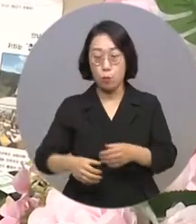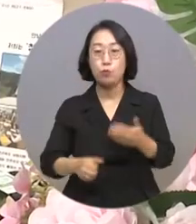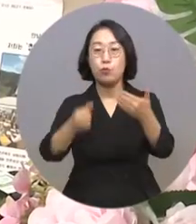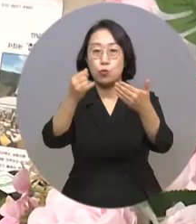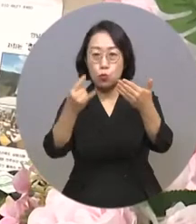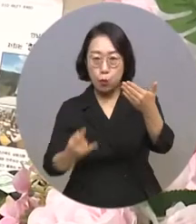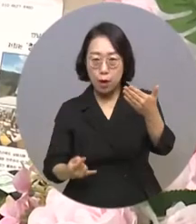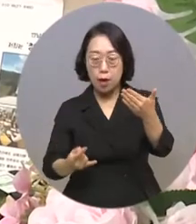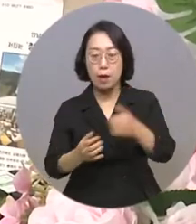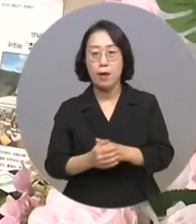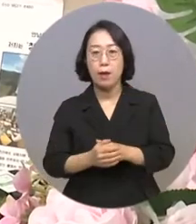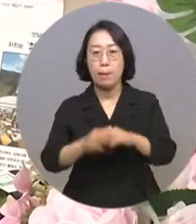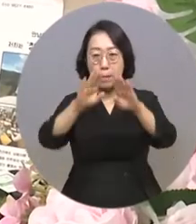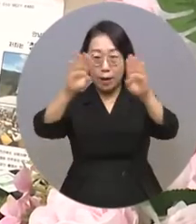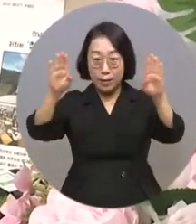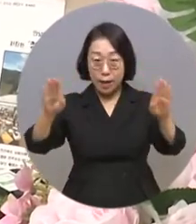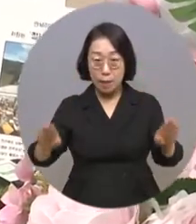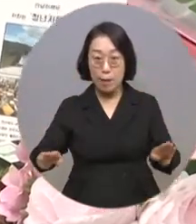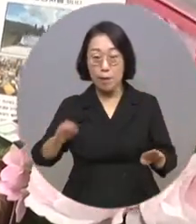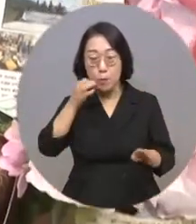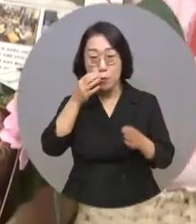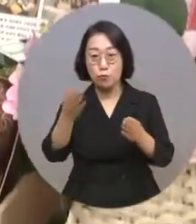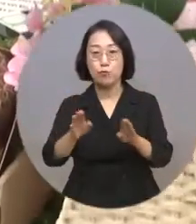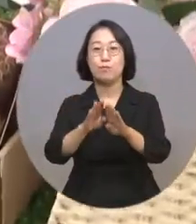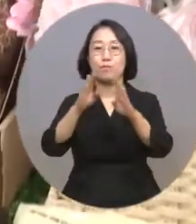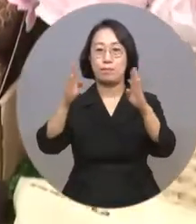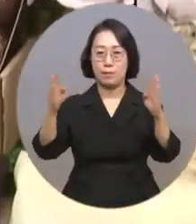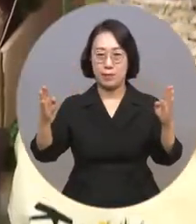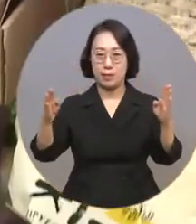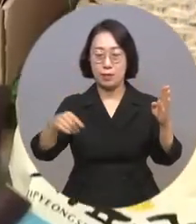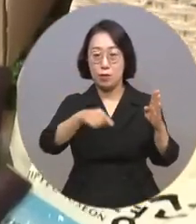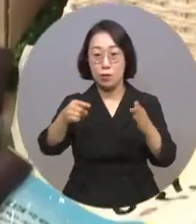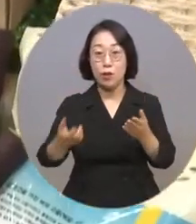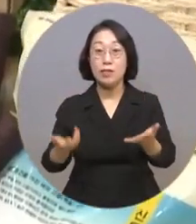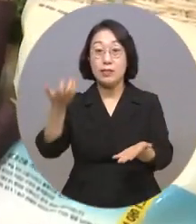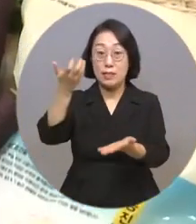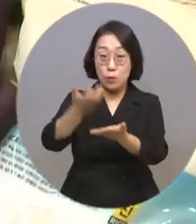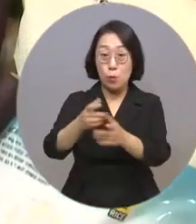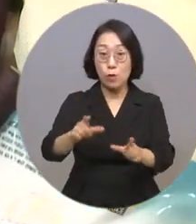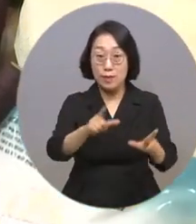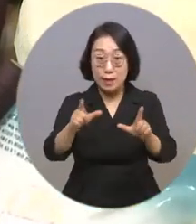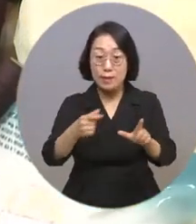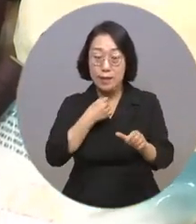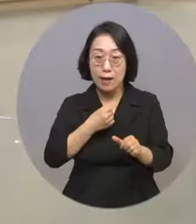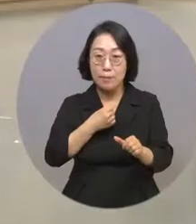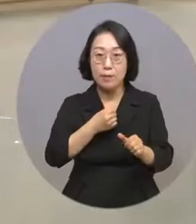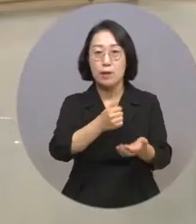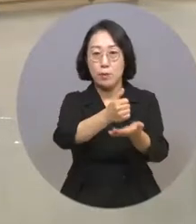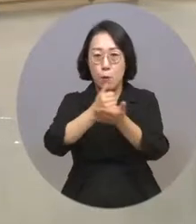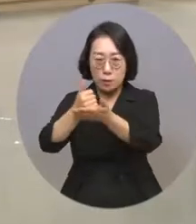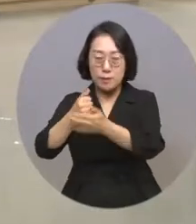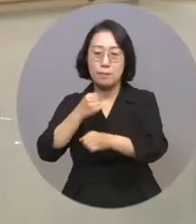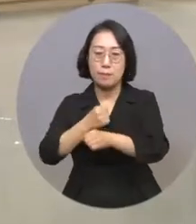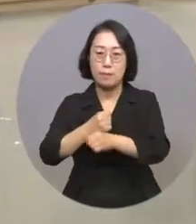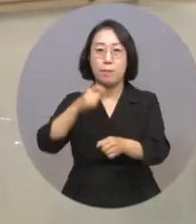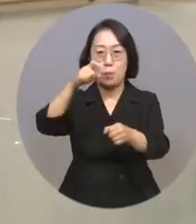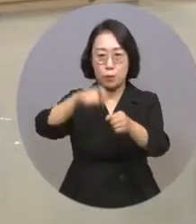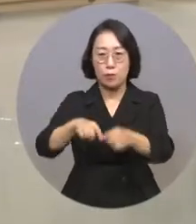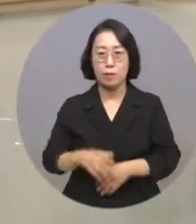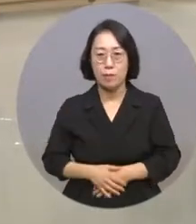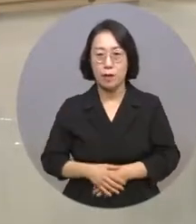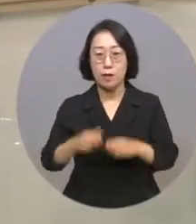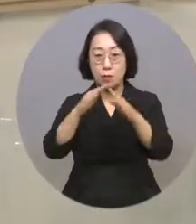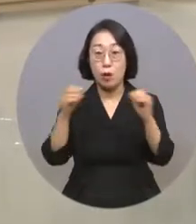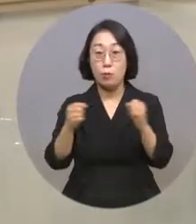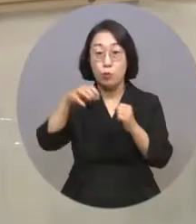에이팜쇼 창농 귀농 고향사랑 박람회에 참가해 귀농귀촌인 유치에 나섰습니다. 전북도는 이번